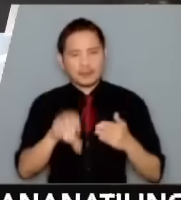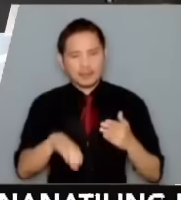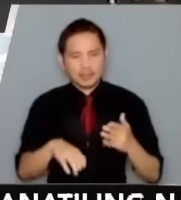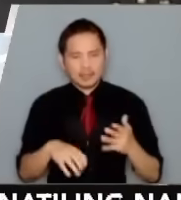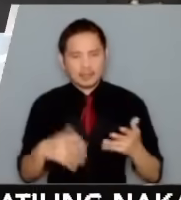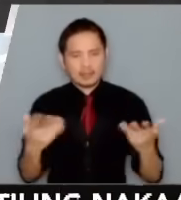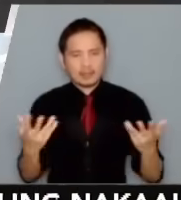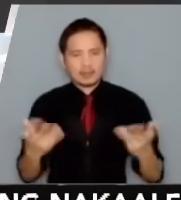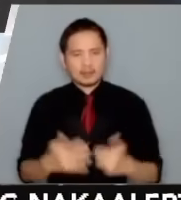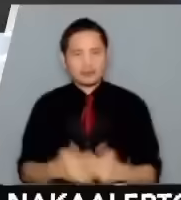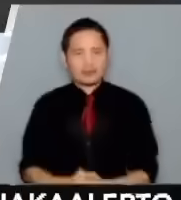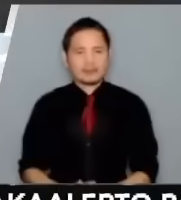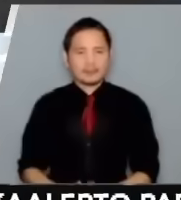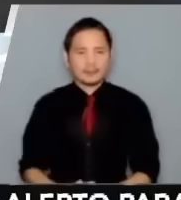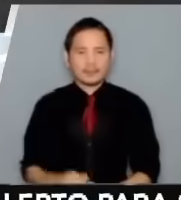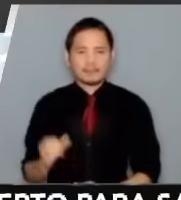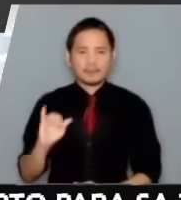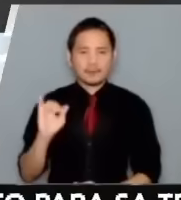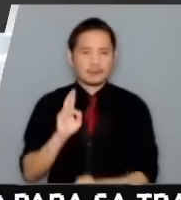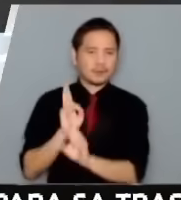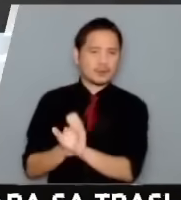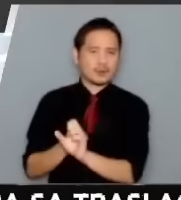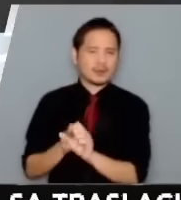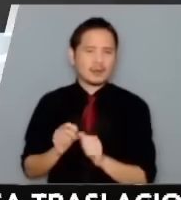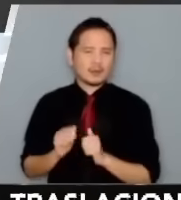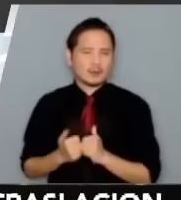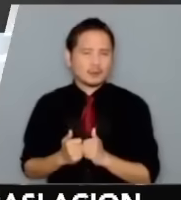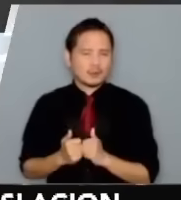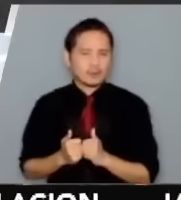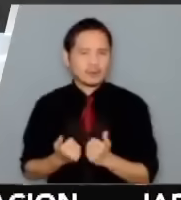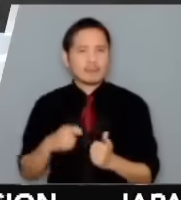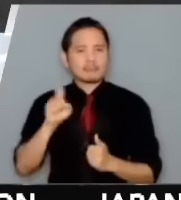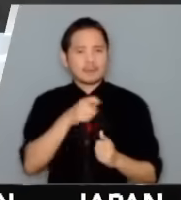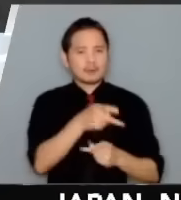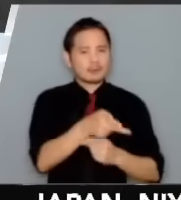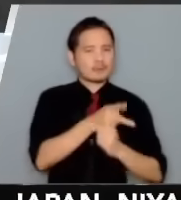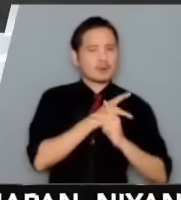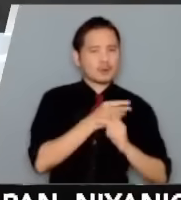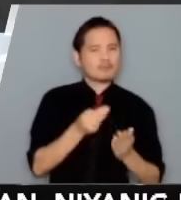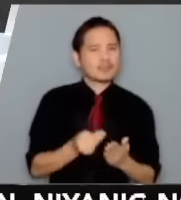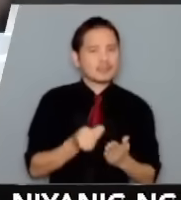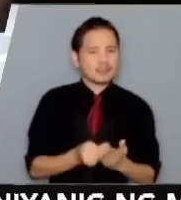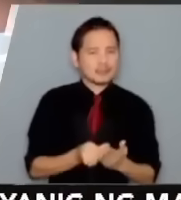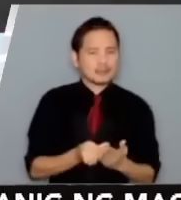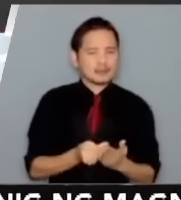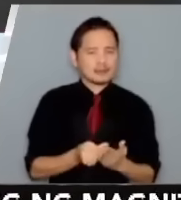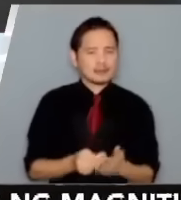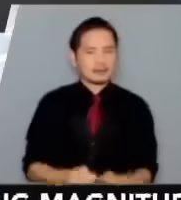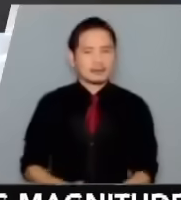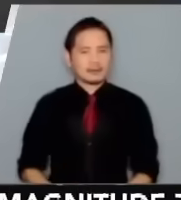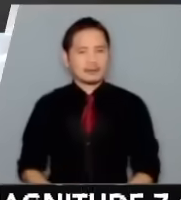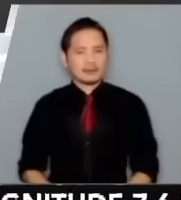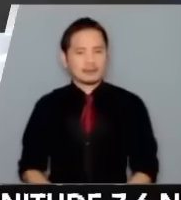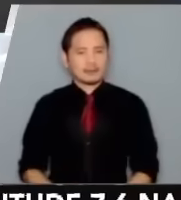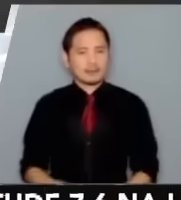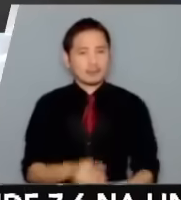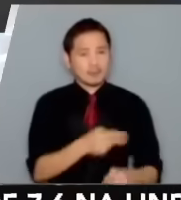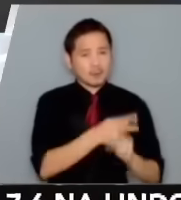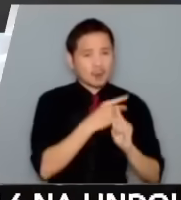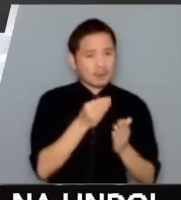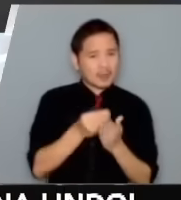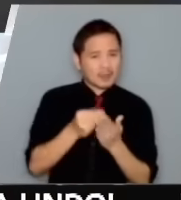consolidate ang sakyan, kailangan mangutang pa ako para mabayaran yung kakulangan ko sa boundary